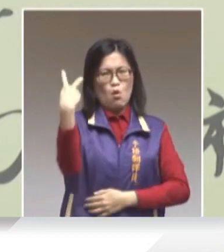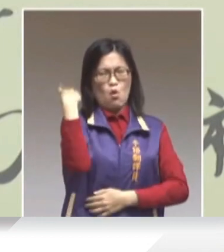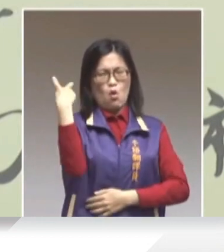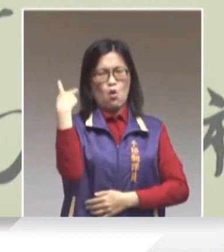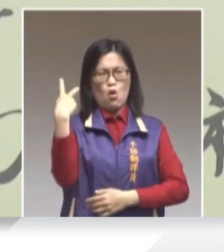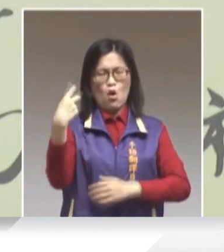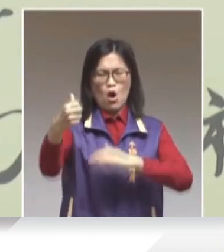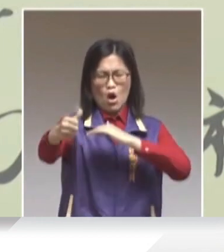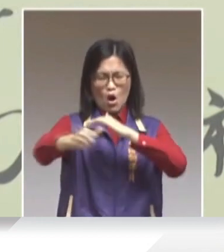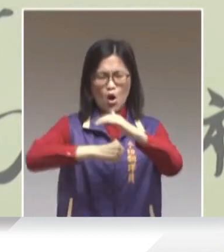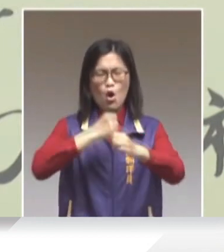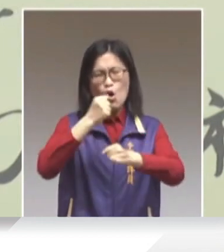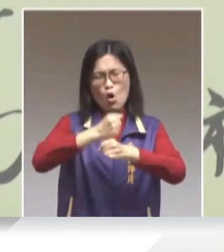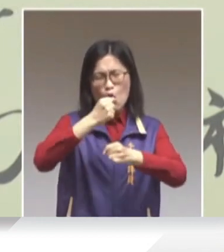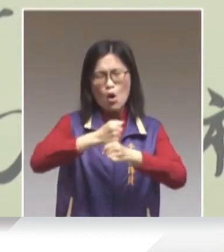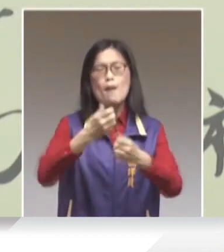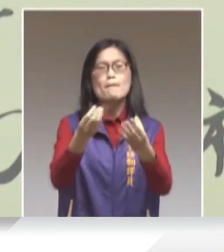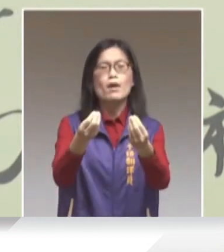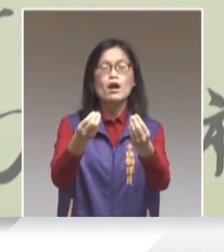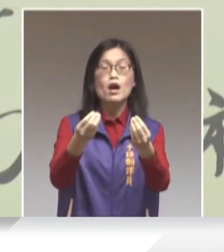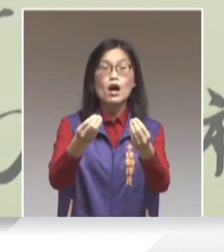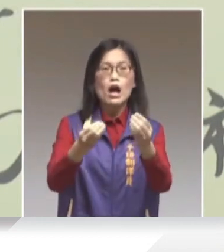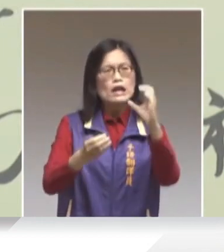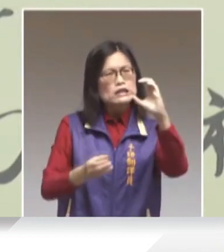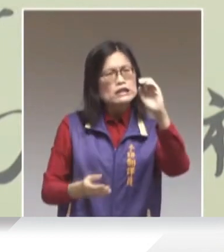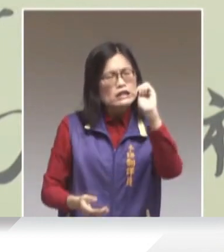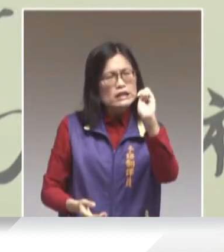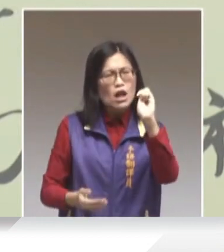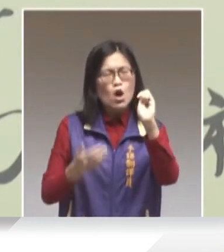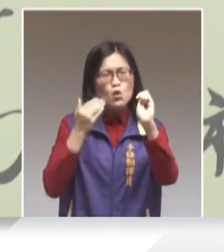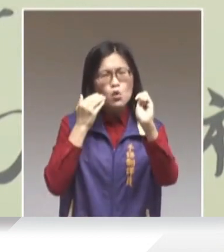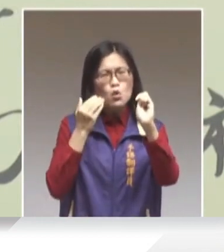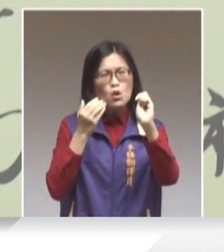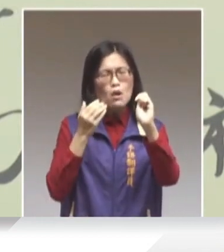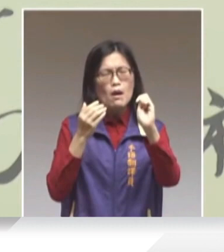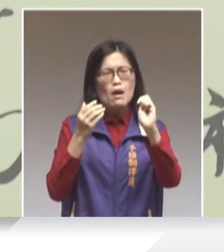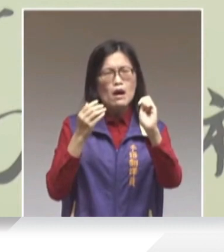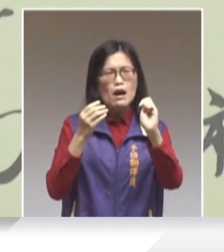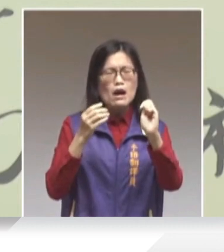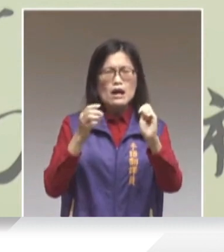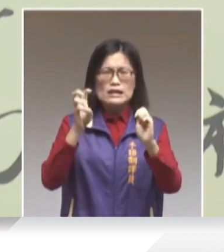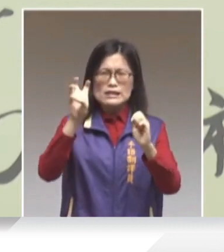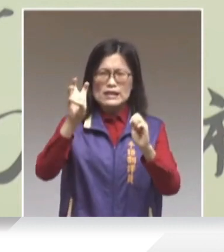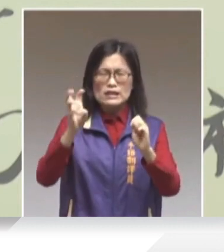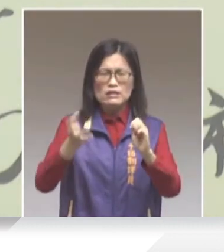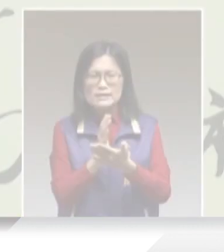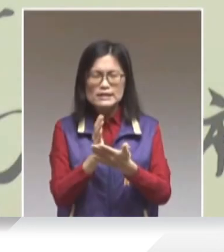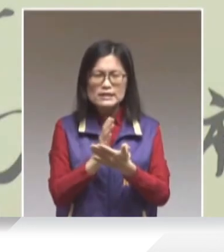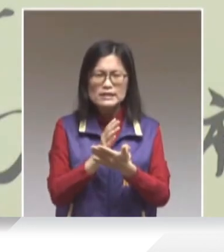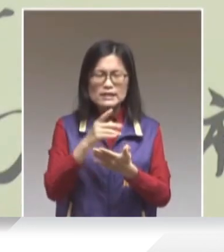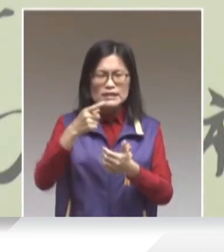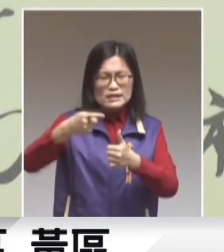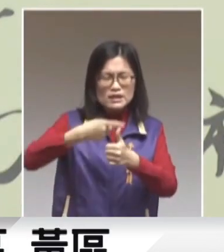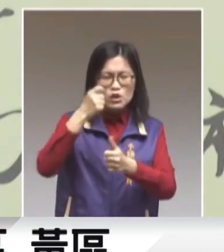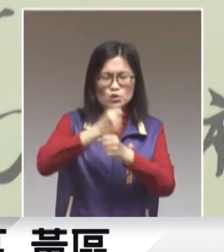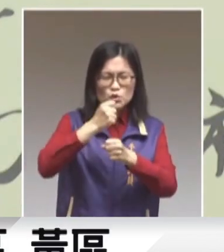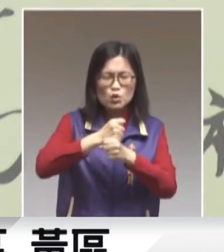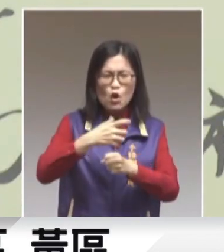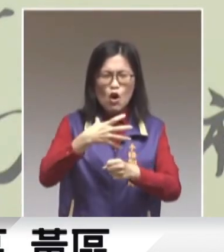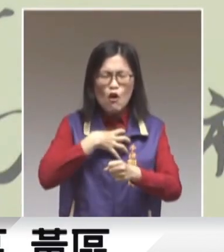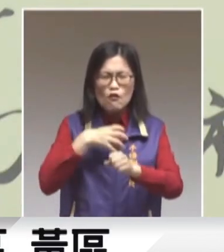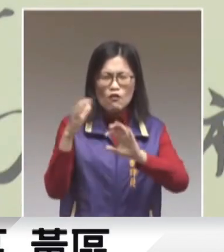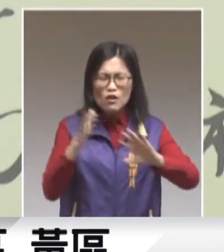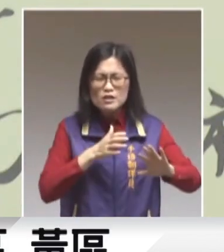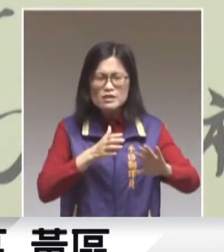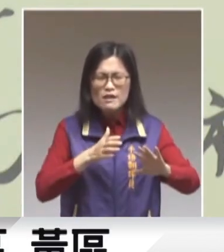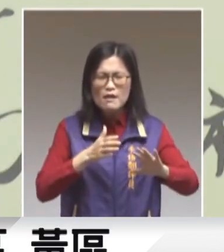司。那一般来讲，假如 CT 值是大于30，它的感染的风险其实不高。先做风险评估，将它